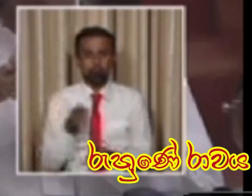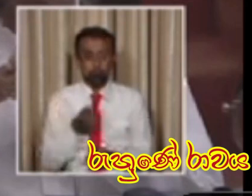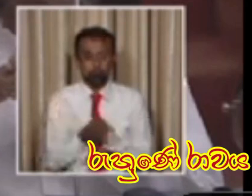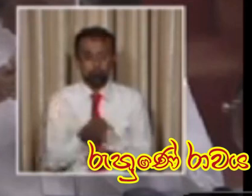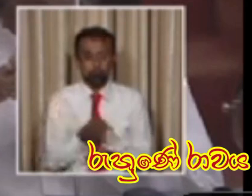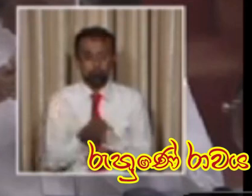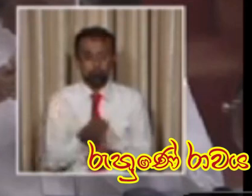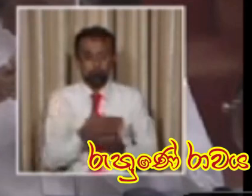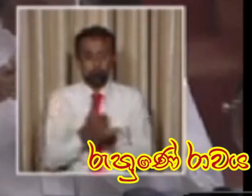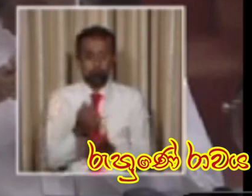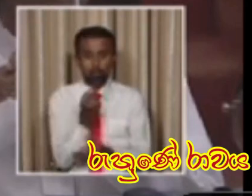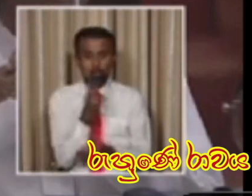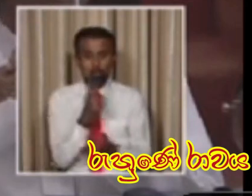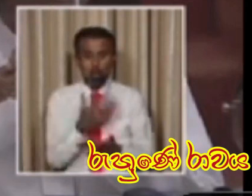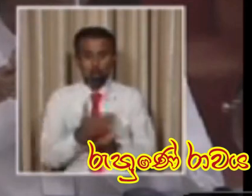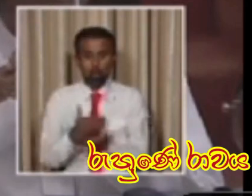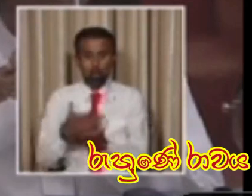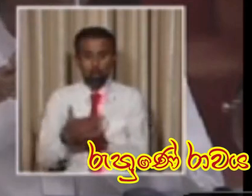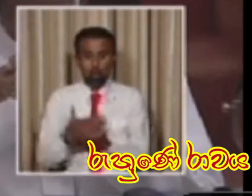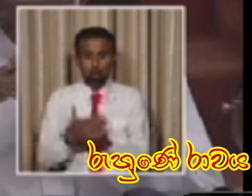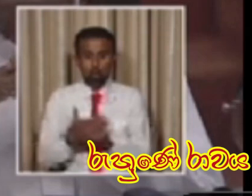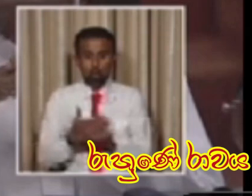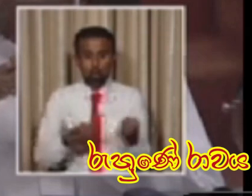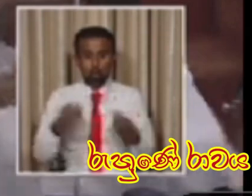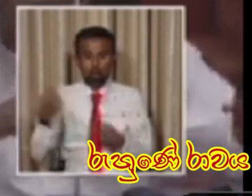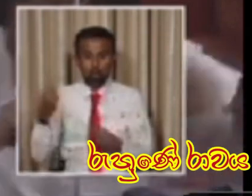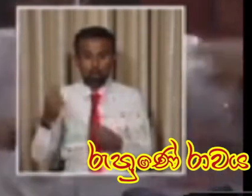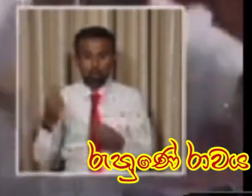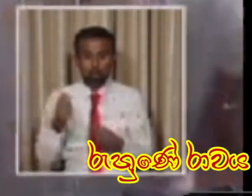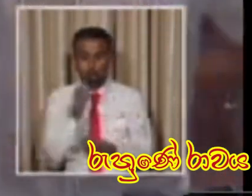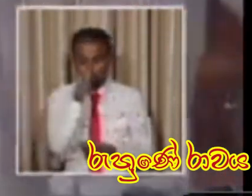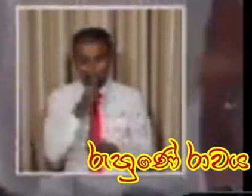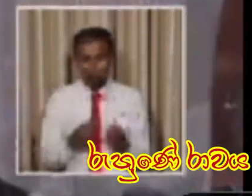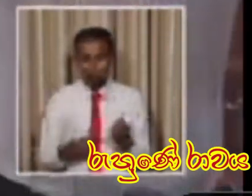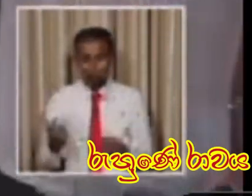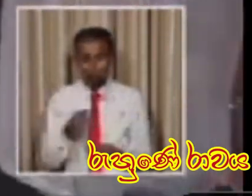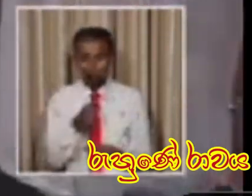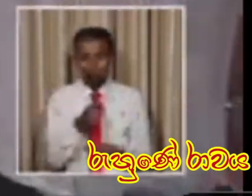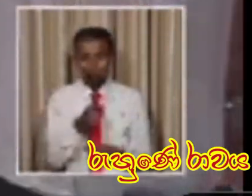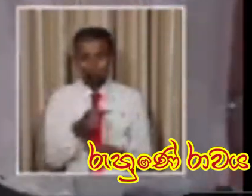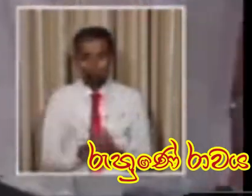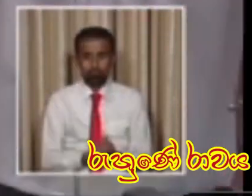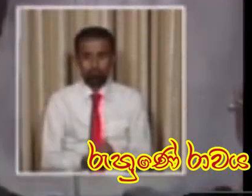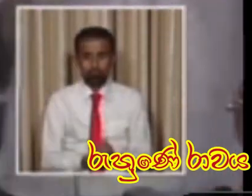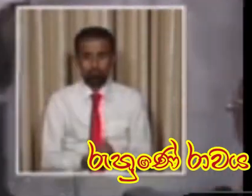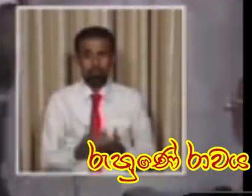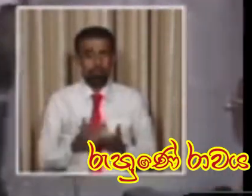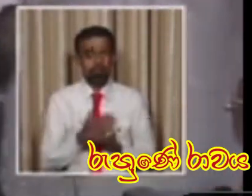12ට කඩලා මේක ටෙන්ඩර් කමිටු දෙනවද නැත්නම් පස්සේ තොර දෙනවද කියලා අපි දැනගන්න කැමති. ඉතින් මේව ඔක්කොම